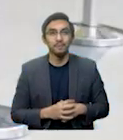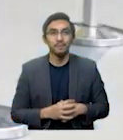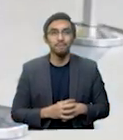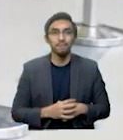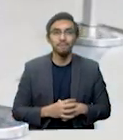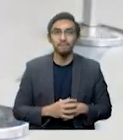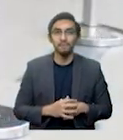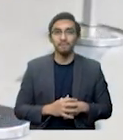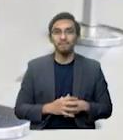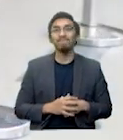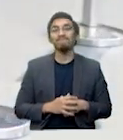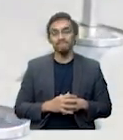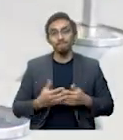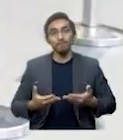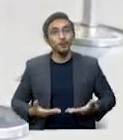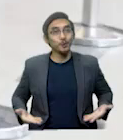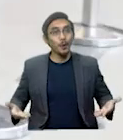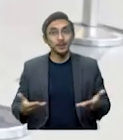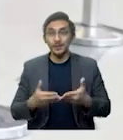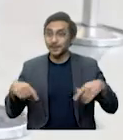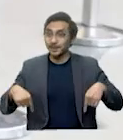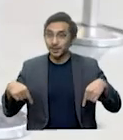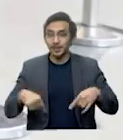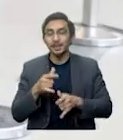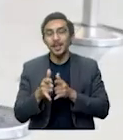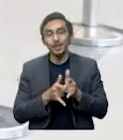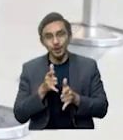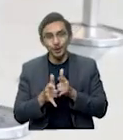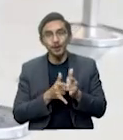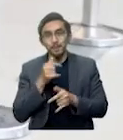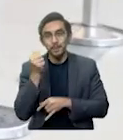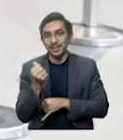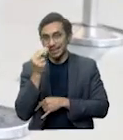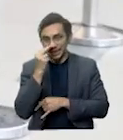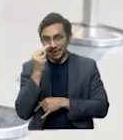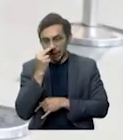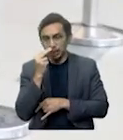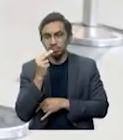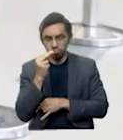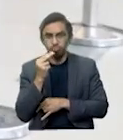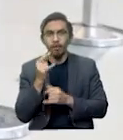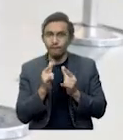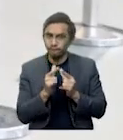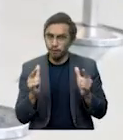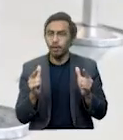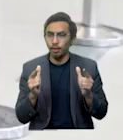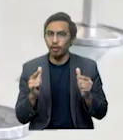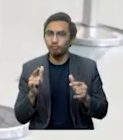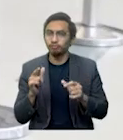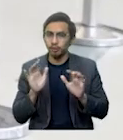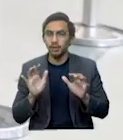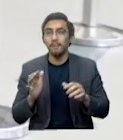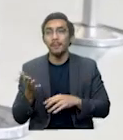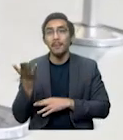Pemirsa, beginilah suasana di stasiun Pasar Senen pada pagi ini, di mana memang terlihat sekali ramai, banyak penumpang yang akan melakukan keberangkatan maupun yang telah datang